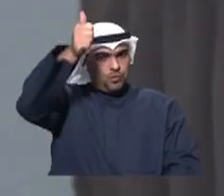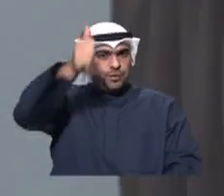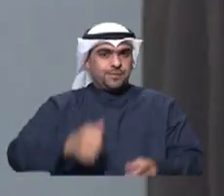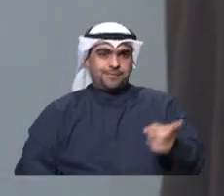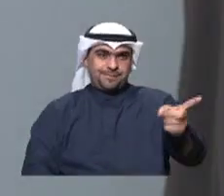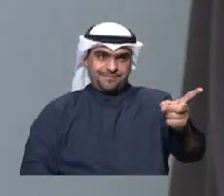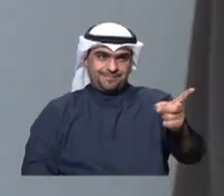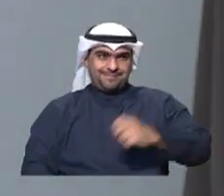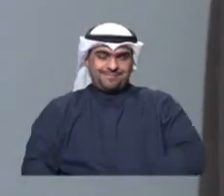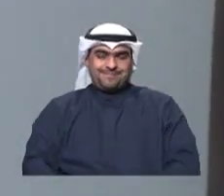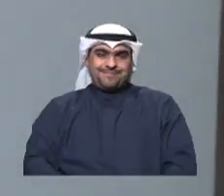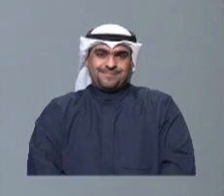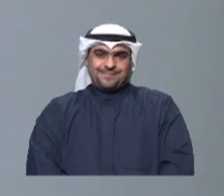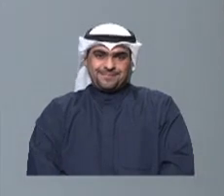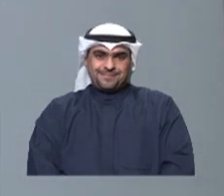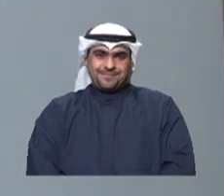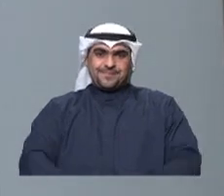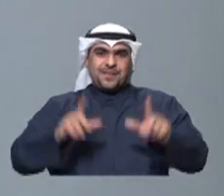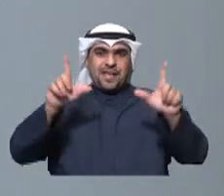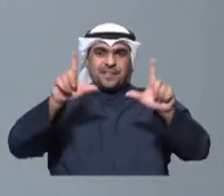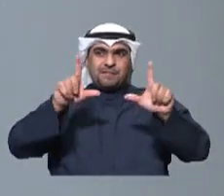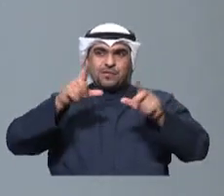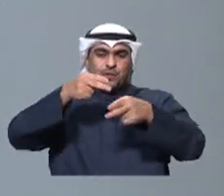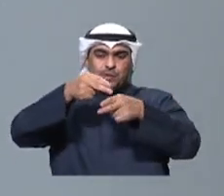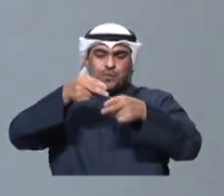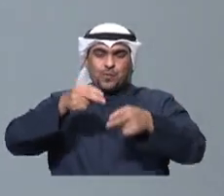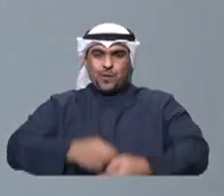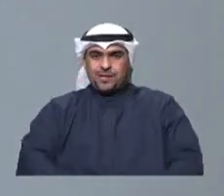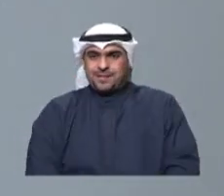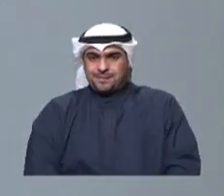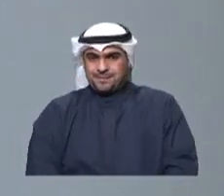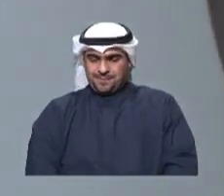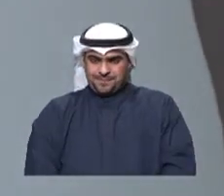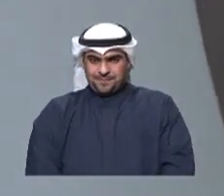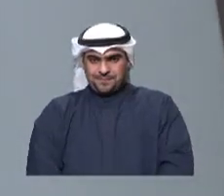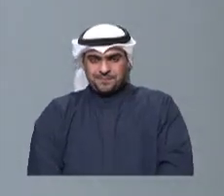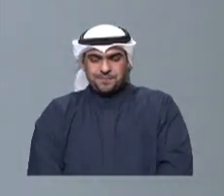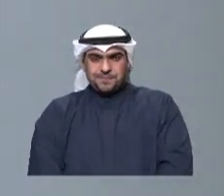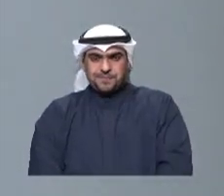الكويت. لما أبو علاوي، تلفزيون دولة الكويت.